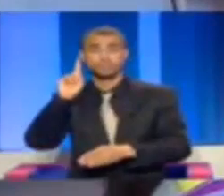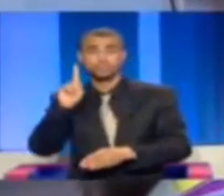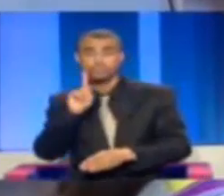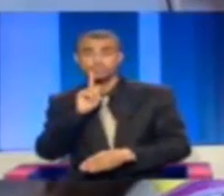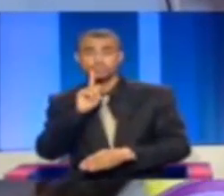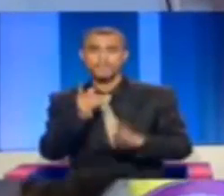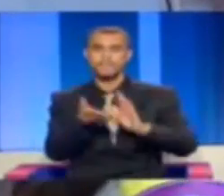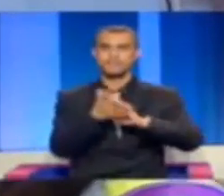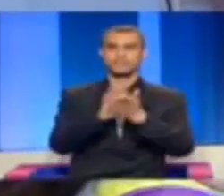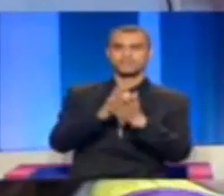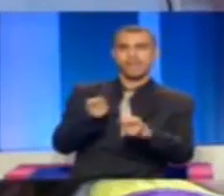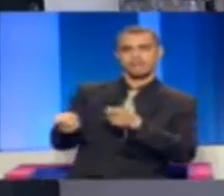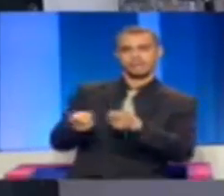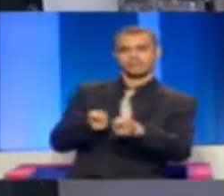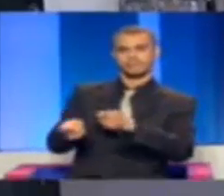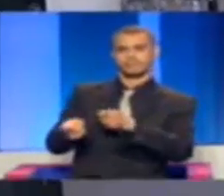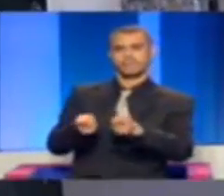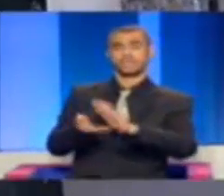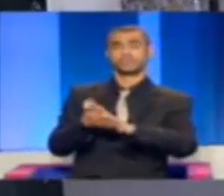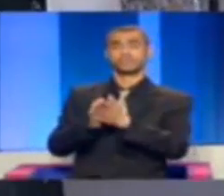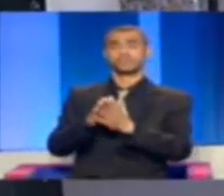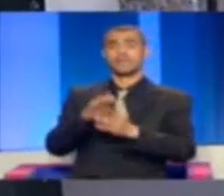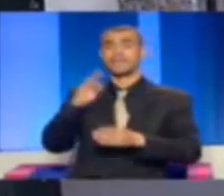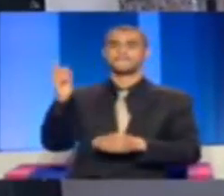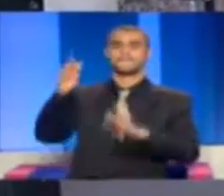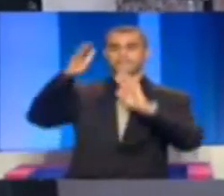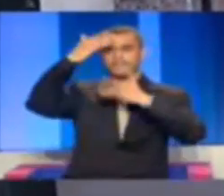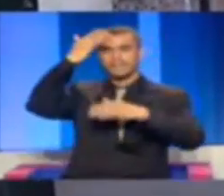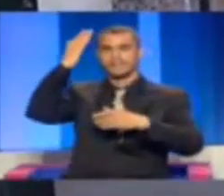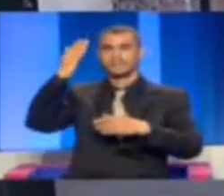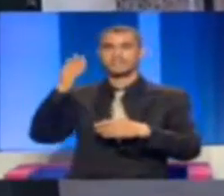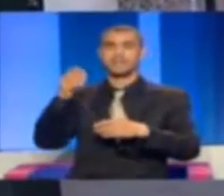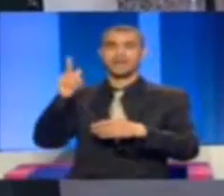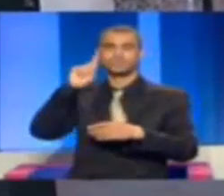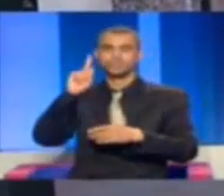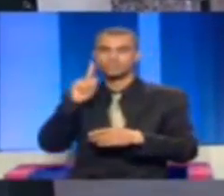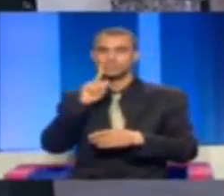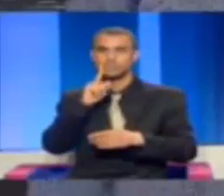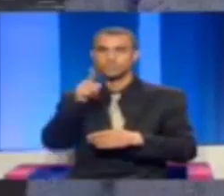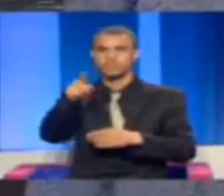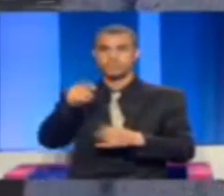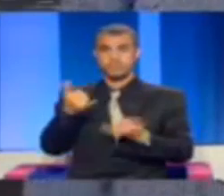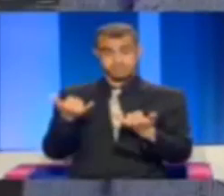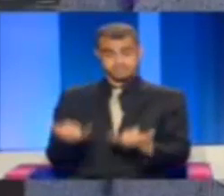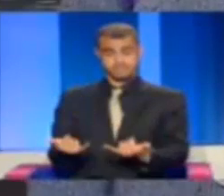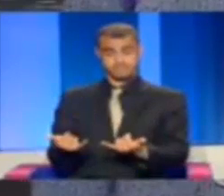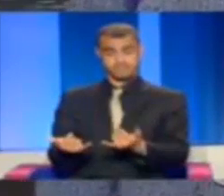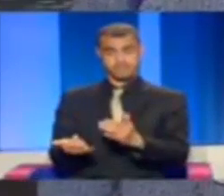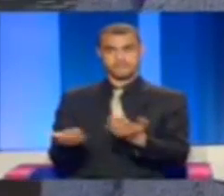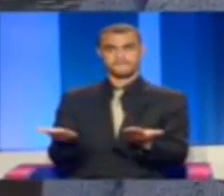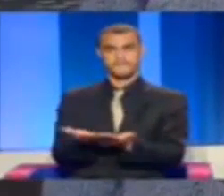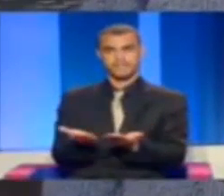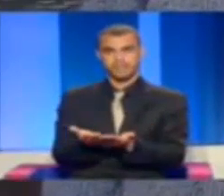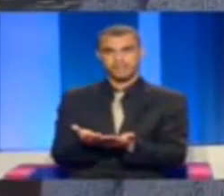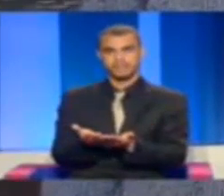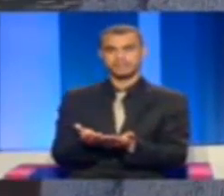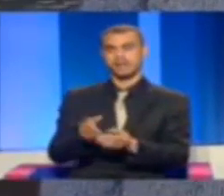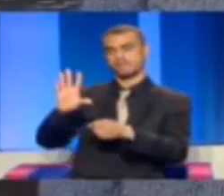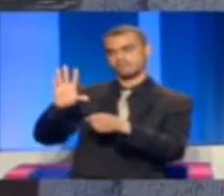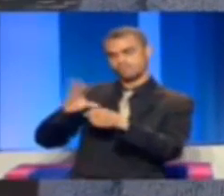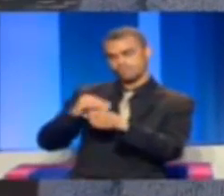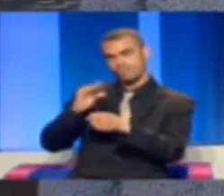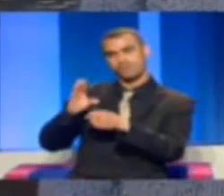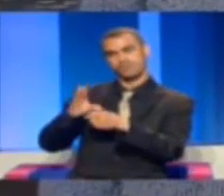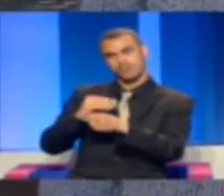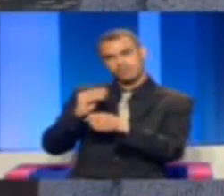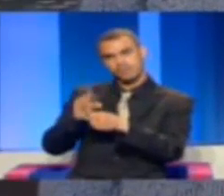الابتدائيات بالبيضاء والتي تشرف عليها الجمعية الوطنية لرعاية الصم. الدرية كتولي بعدا كتفهمها